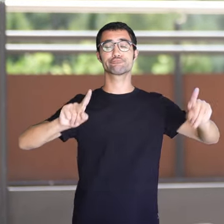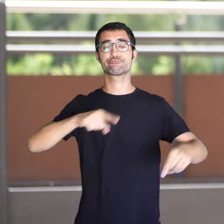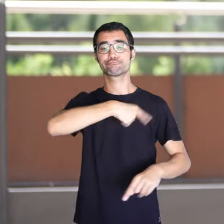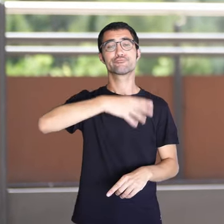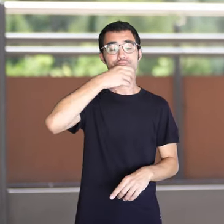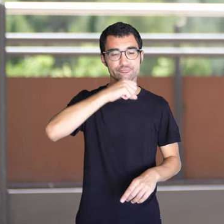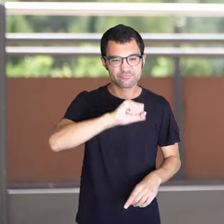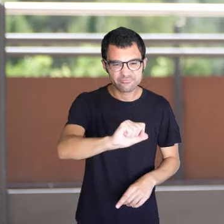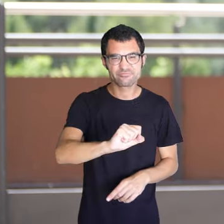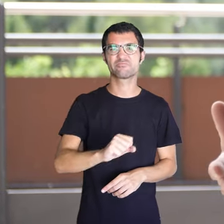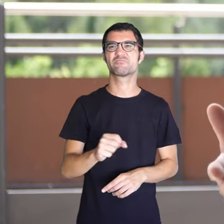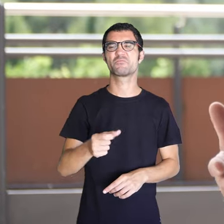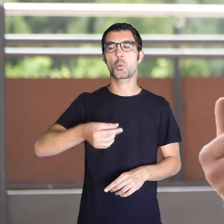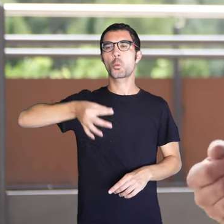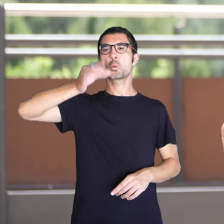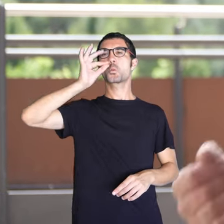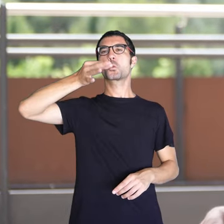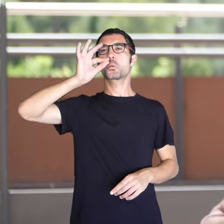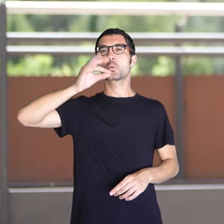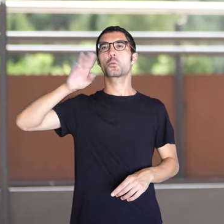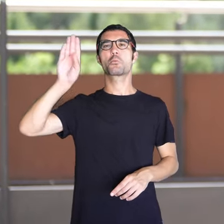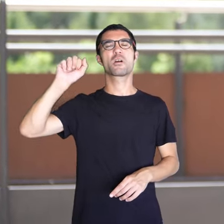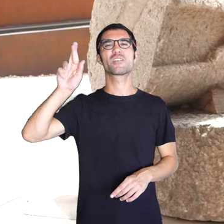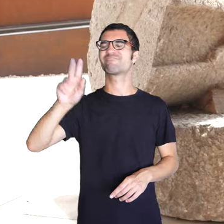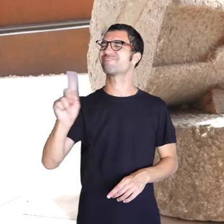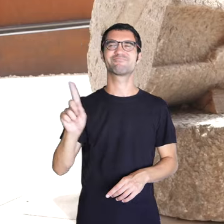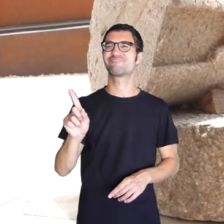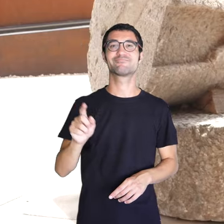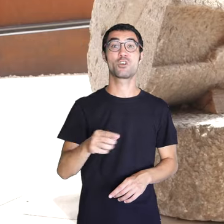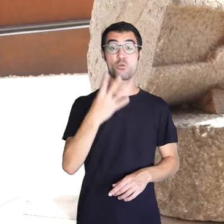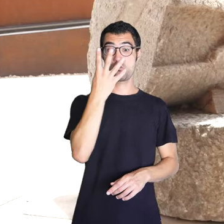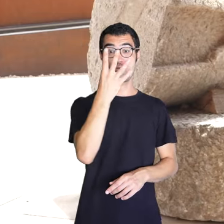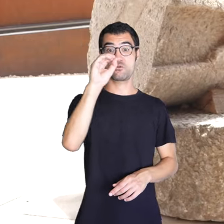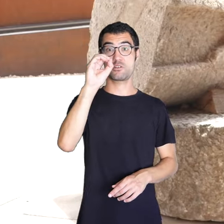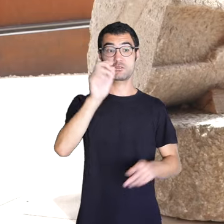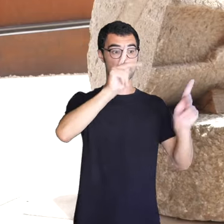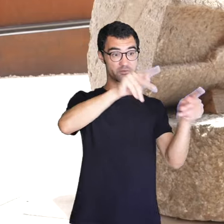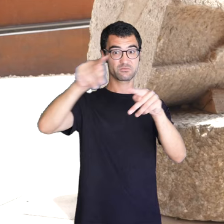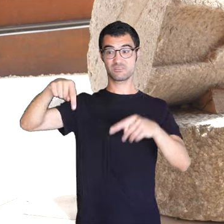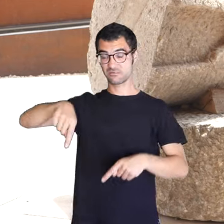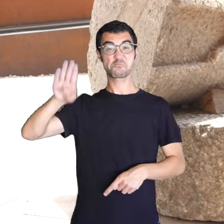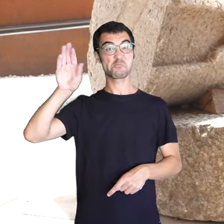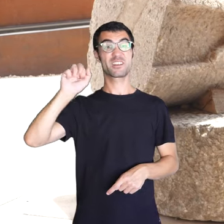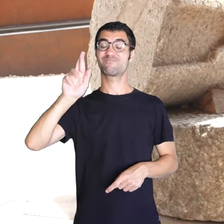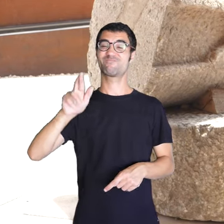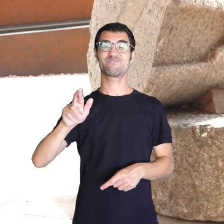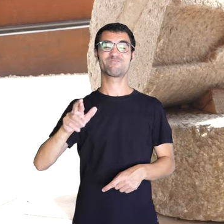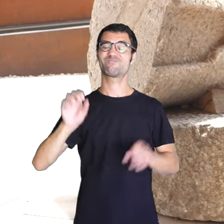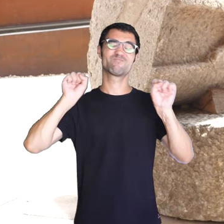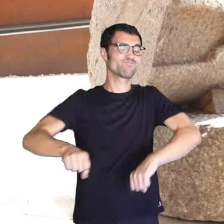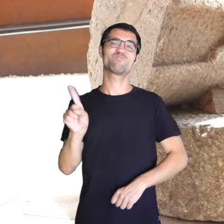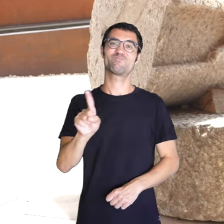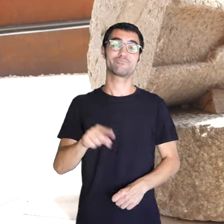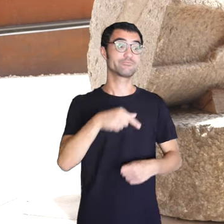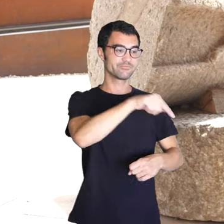certa edat no és d'anar al bar, a més, a un bar no te pots seure tots junts, i això va